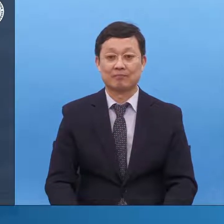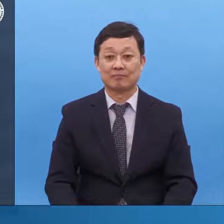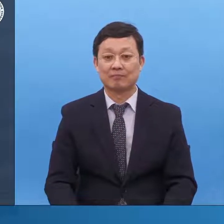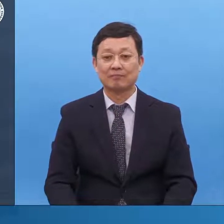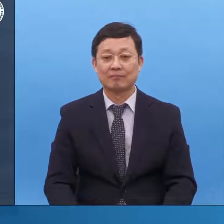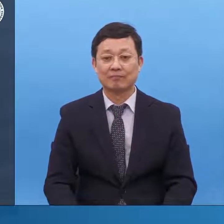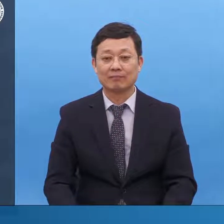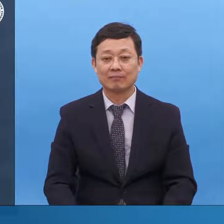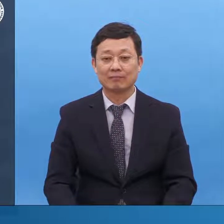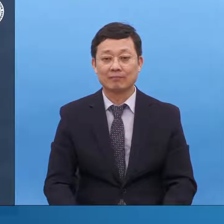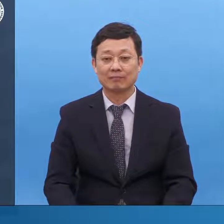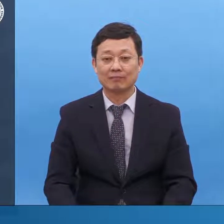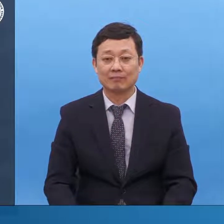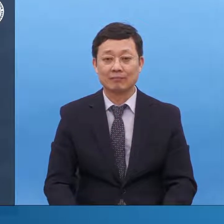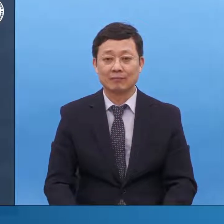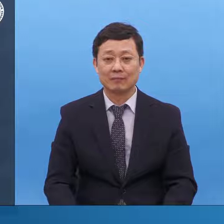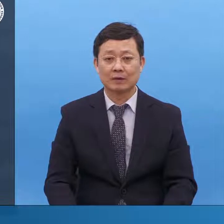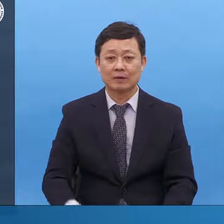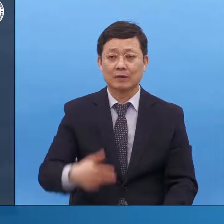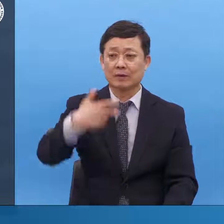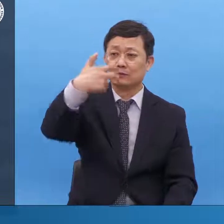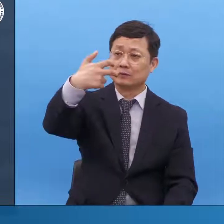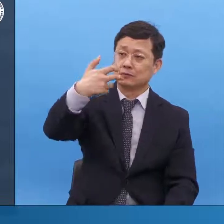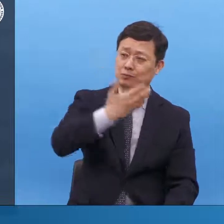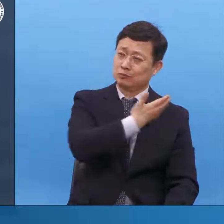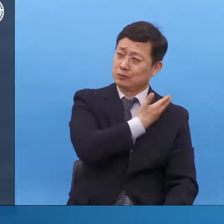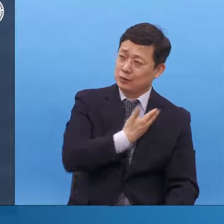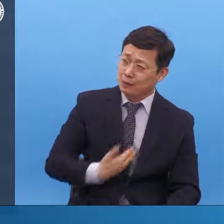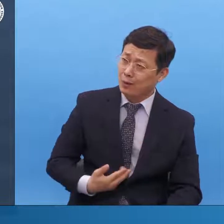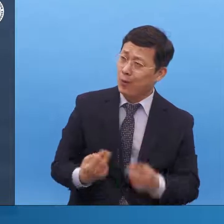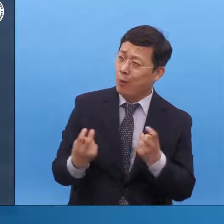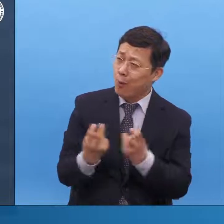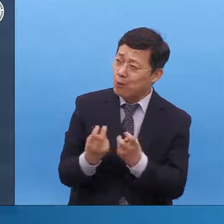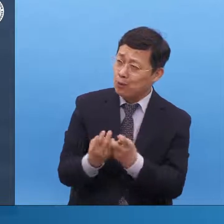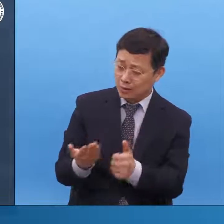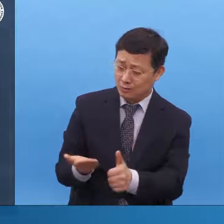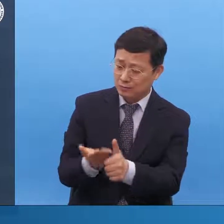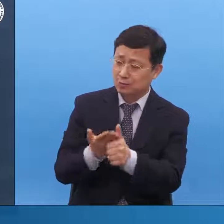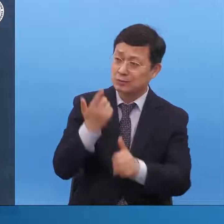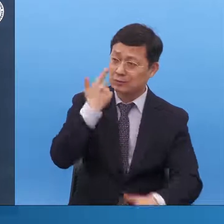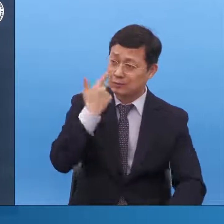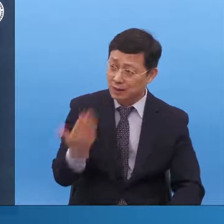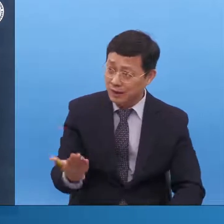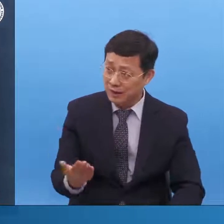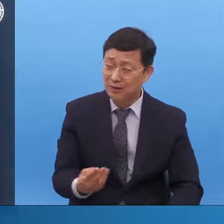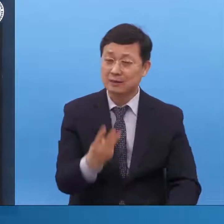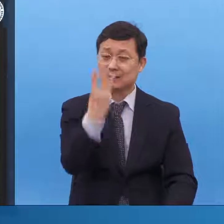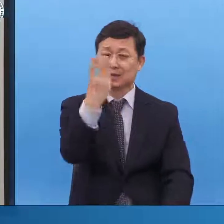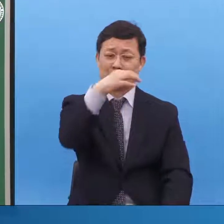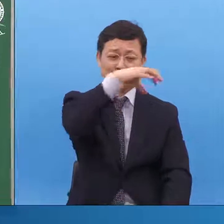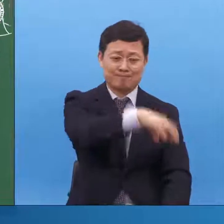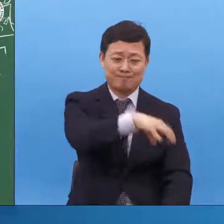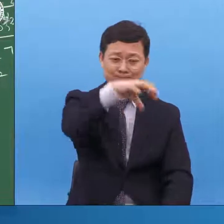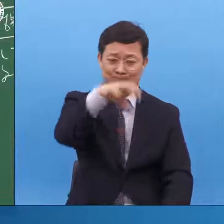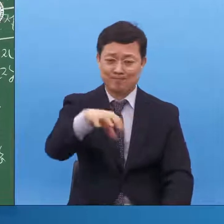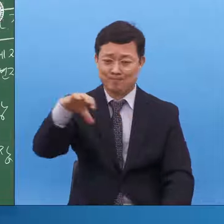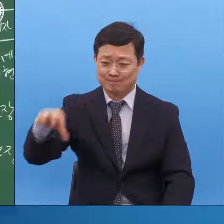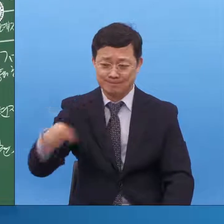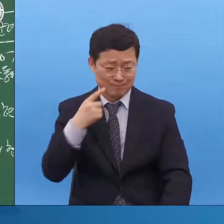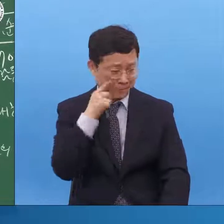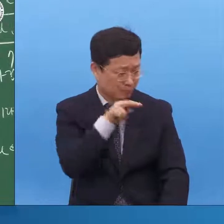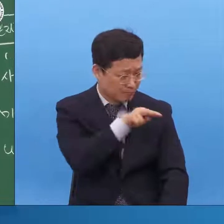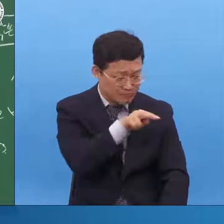아니 70제자를 어떻게 삼습니까? 물어보는데 세 가지 보면 돼요. And you might ask, how can you make the 7 disciples see these